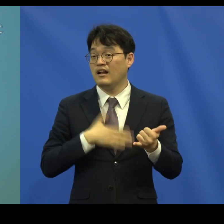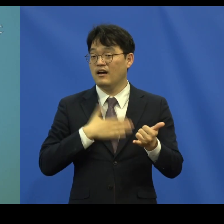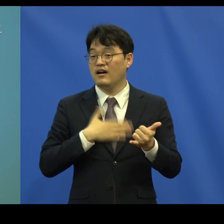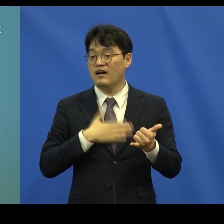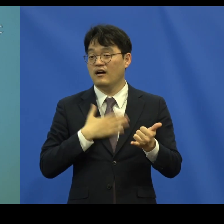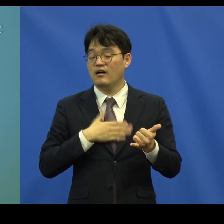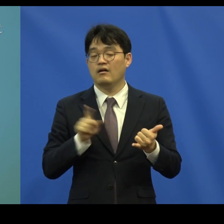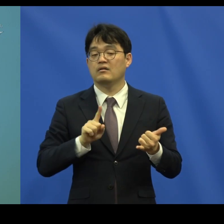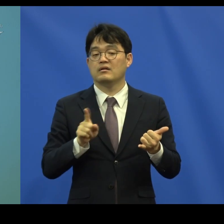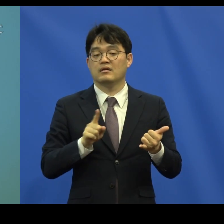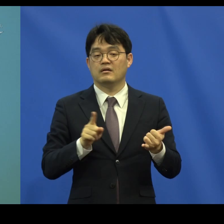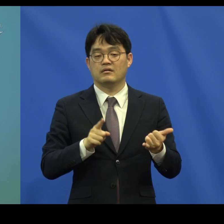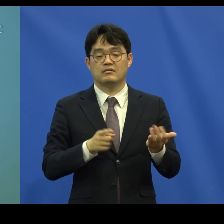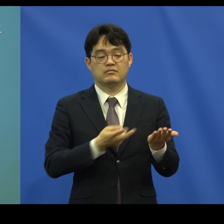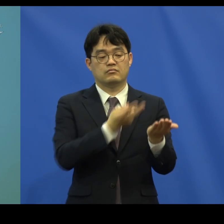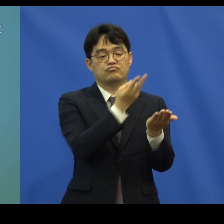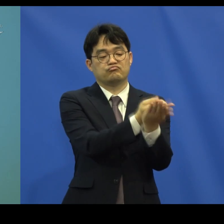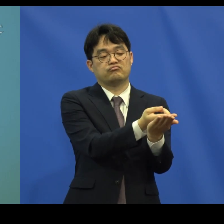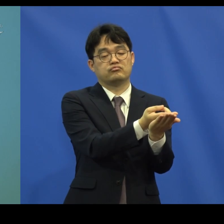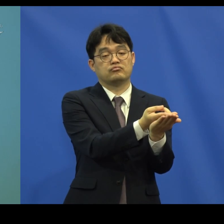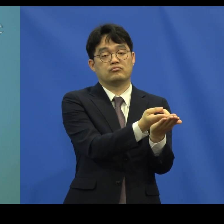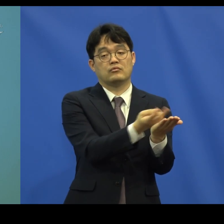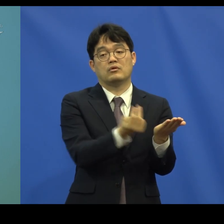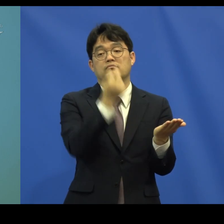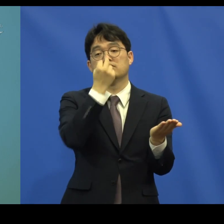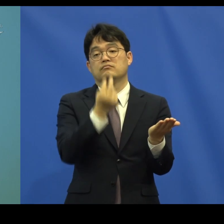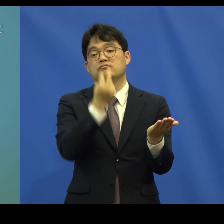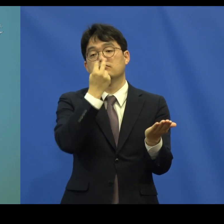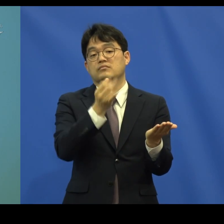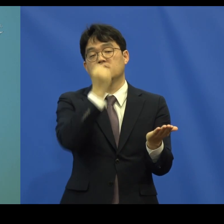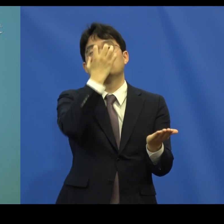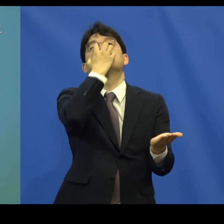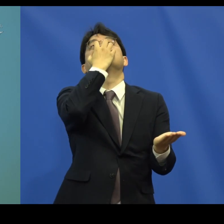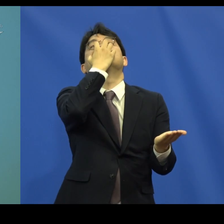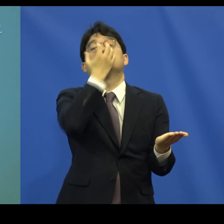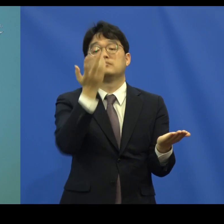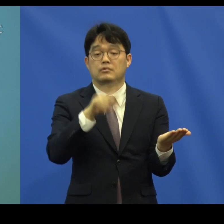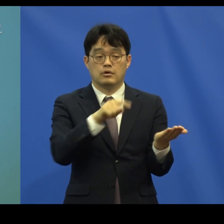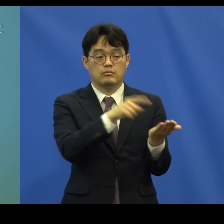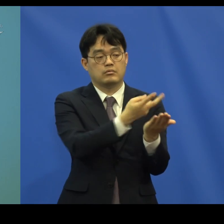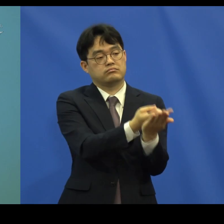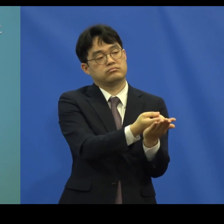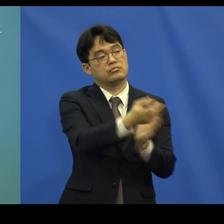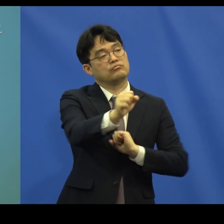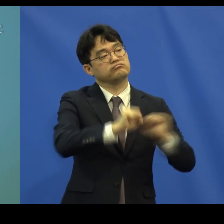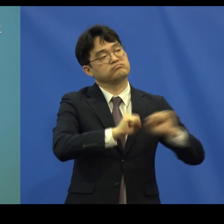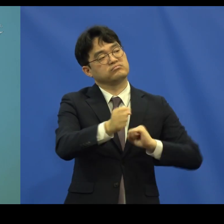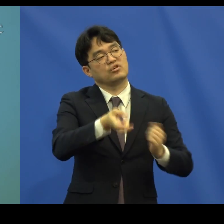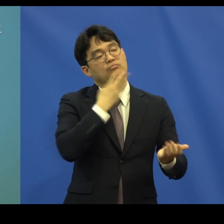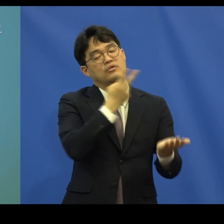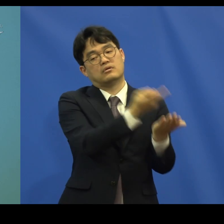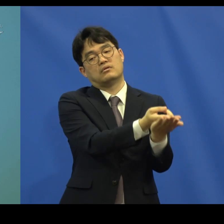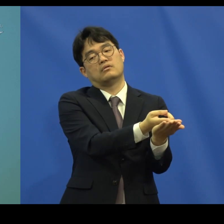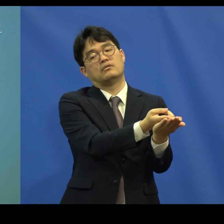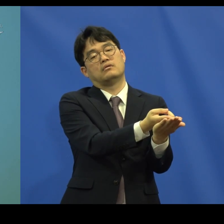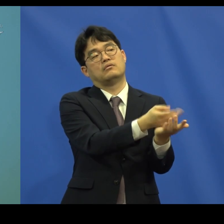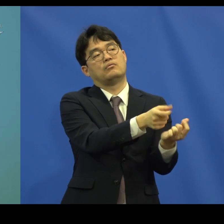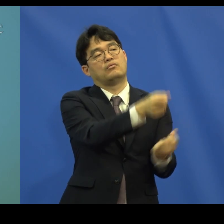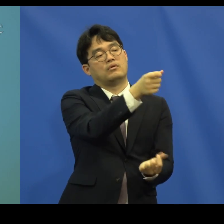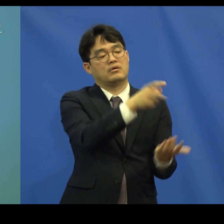여러분, 현대의학이 한 게 뭐냐면 현대의학의 발달이 좋은 것도 있는데 이 의학의 발달로